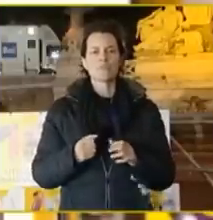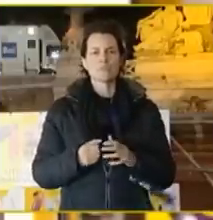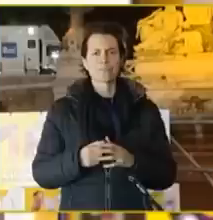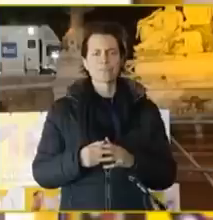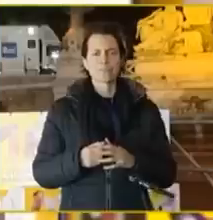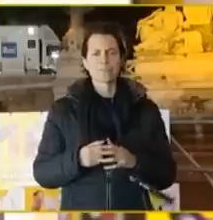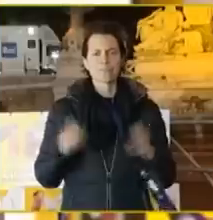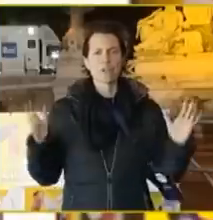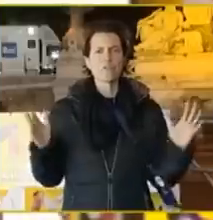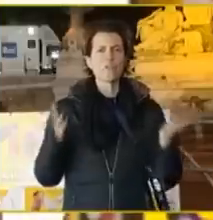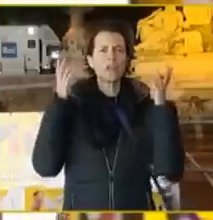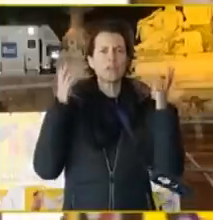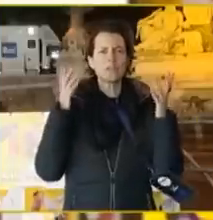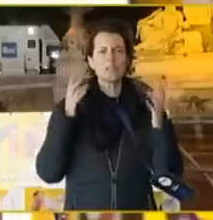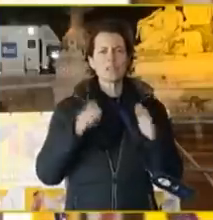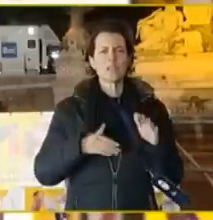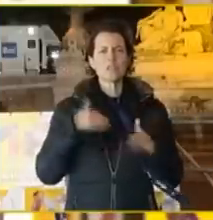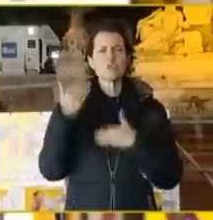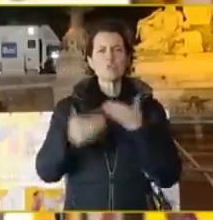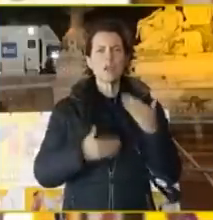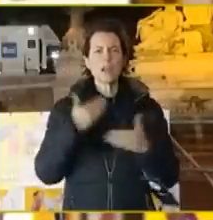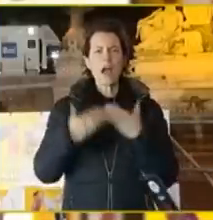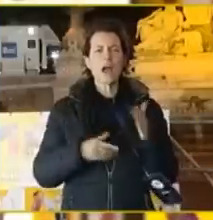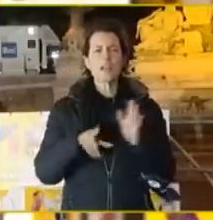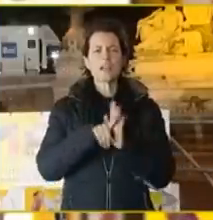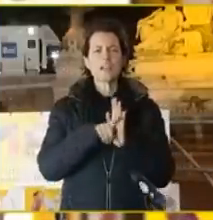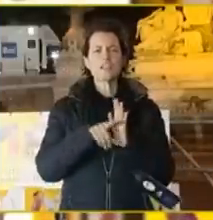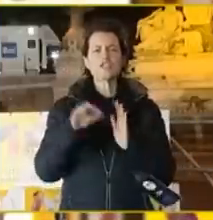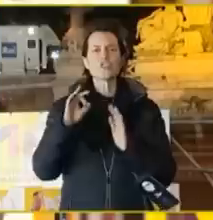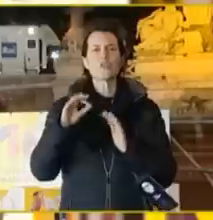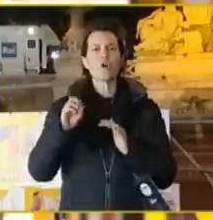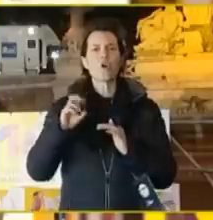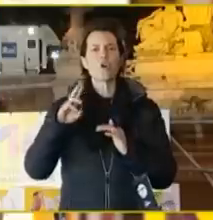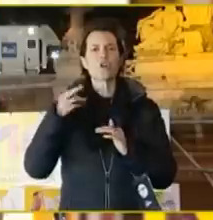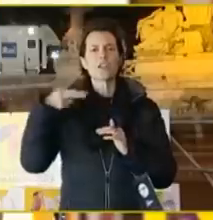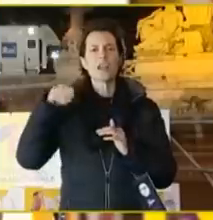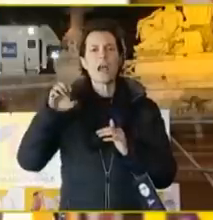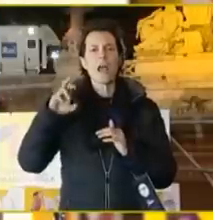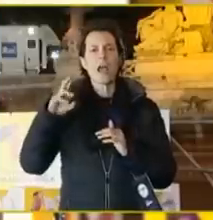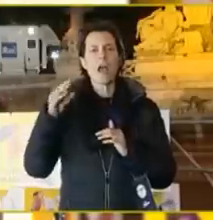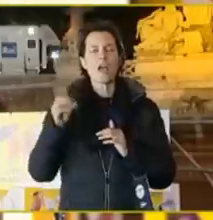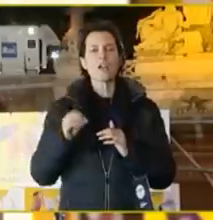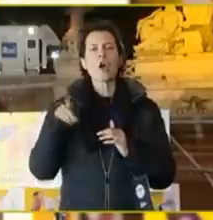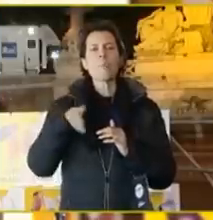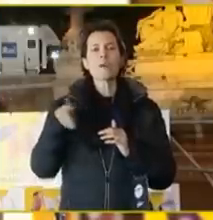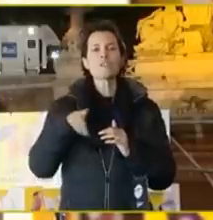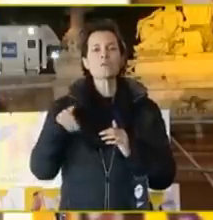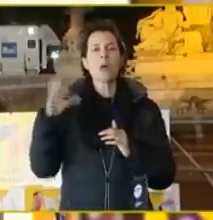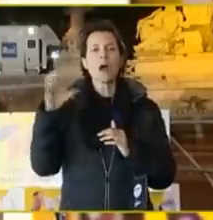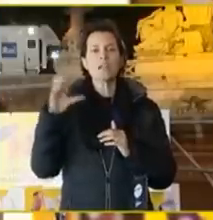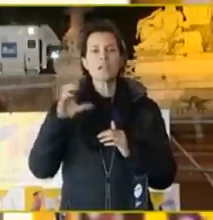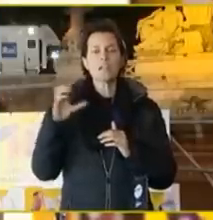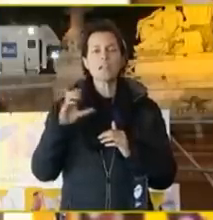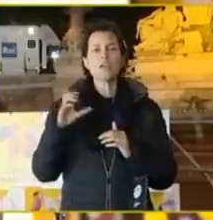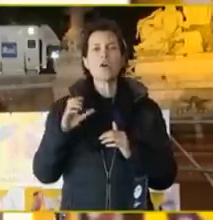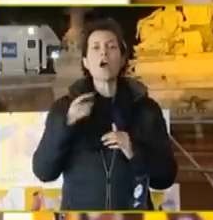finalmente superare la legge Fornero, Pasquale Tridico non dovrà solo preoccuparsi di far quadrare i